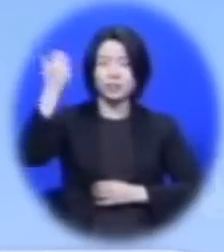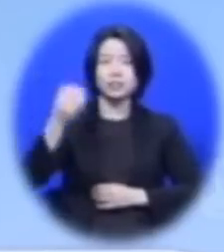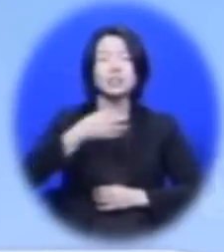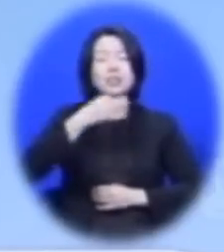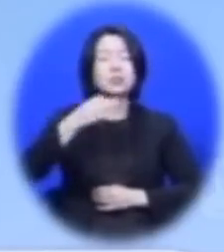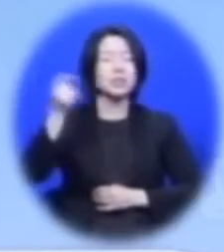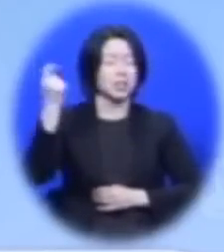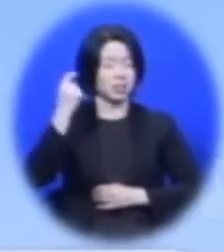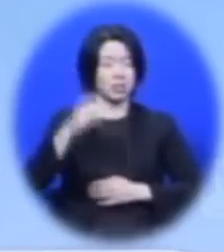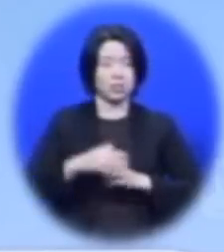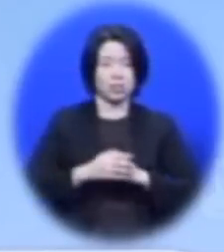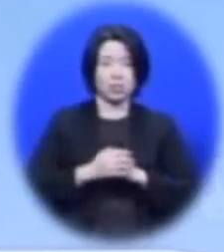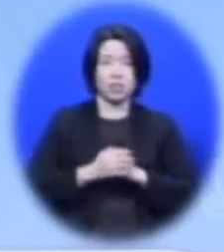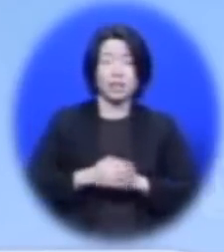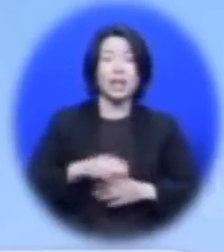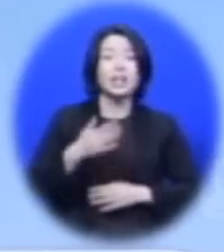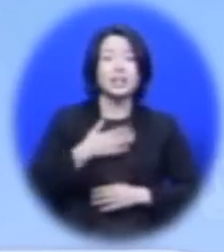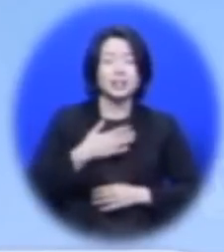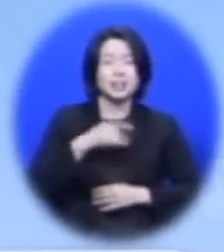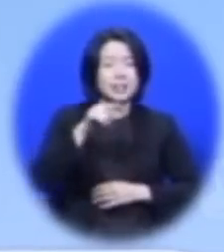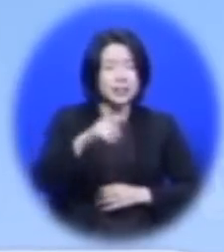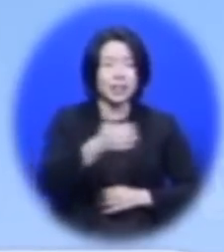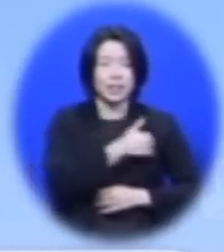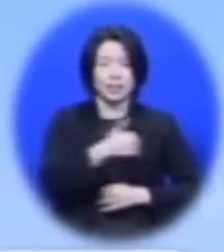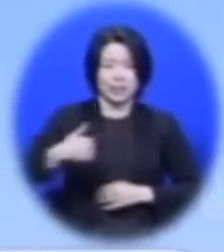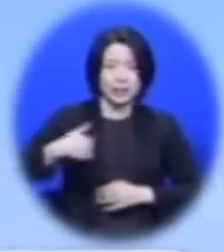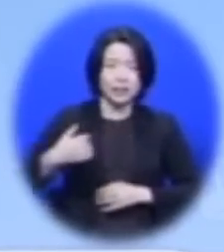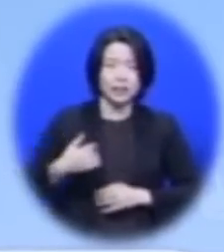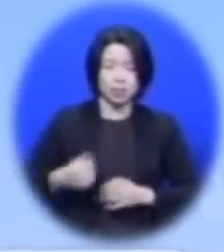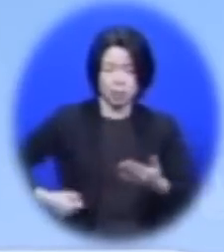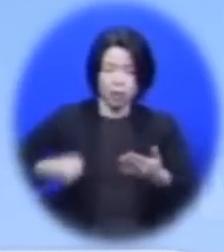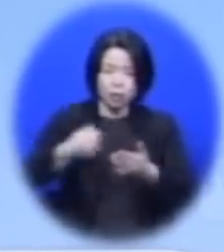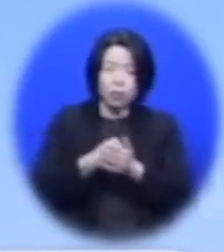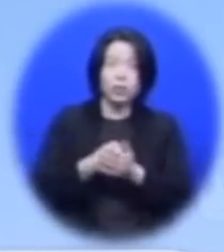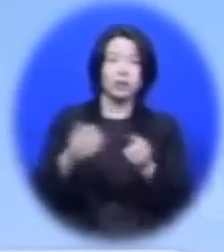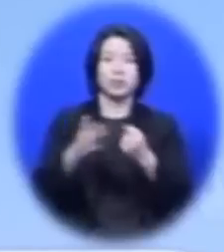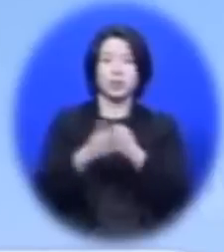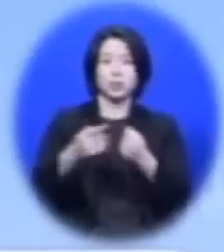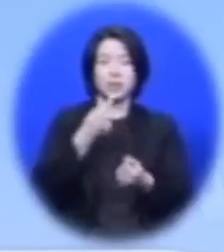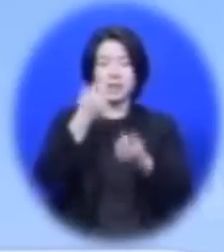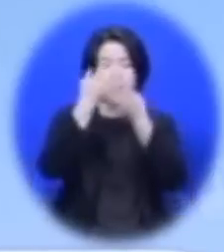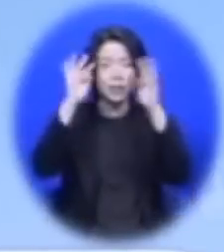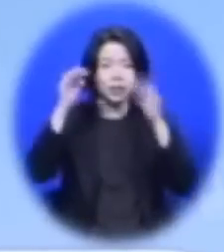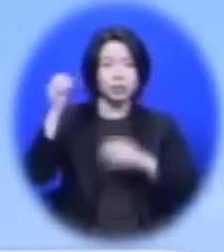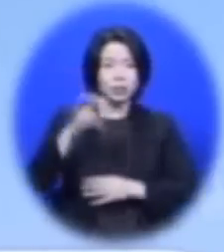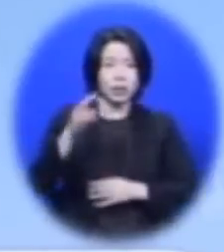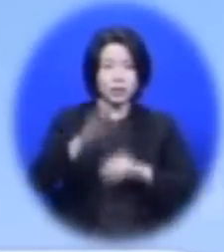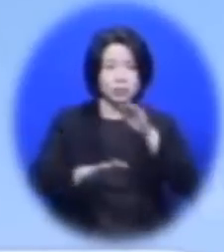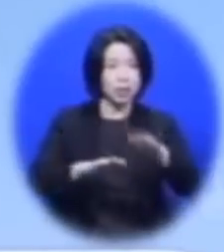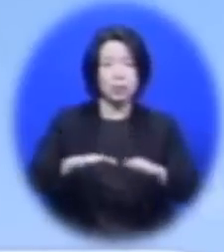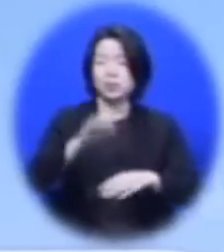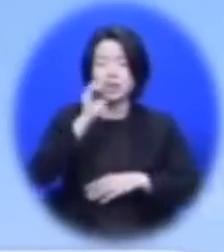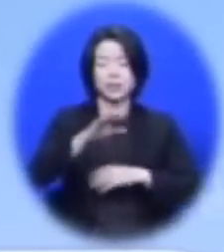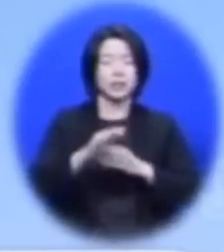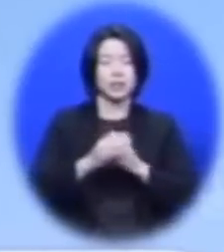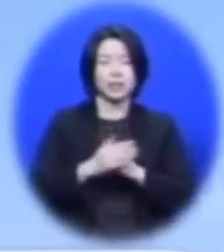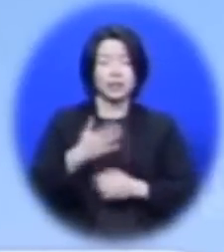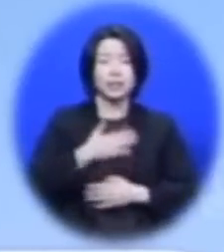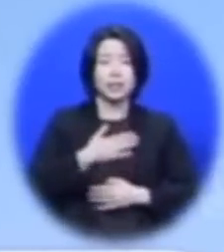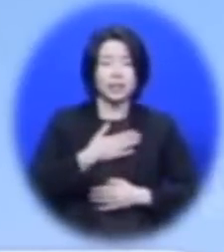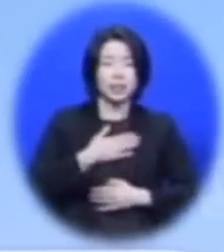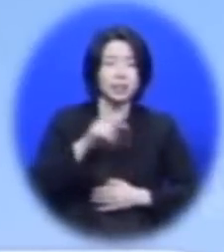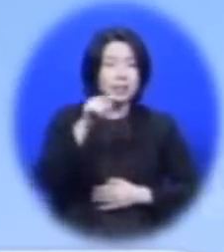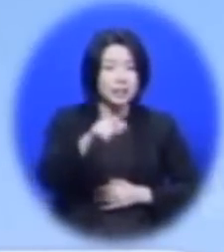들려왔다. 내가 자신감이나 용감함 때문에 인도를 다시 밟아서는 안 된다. 내가